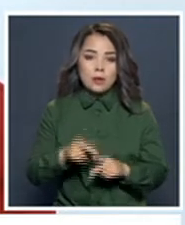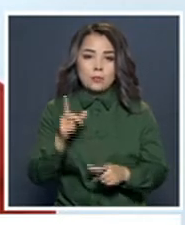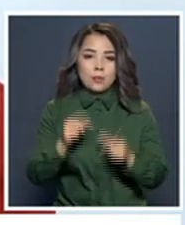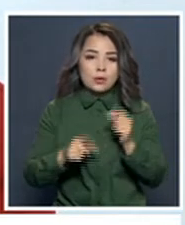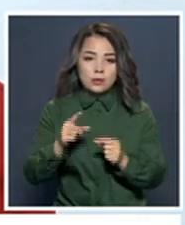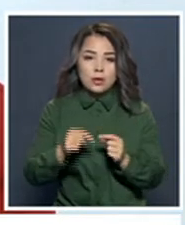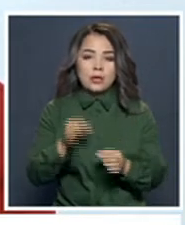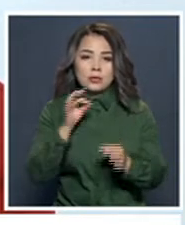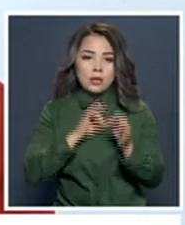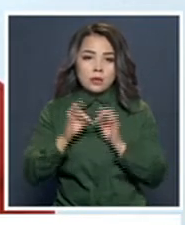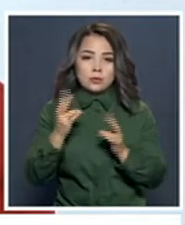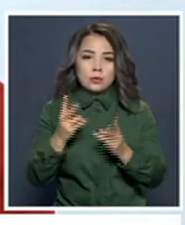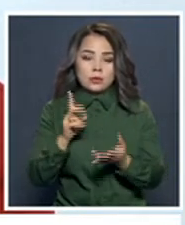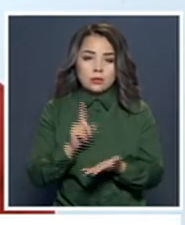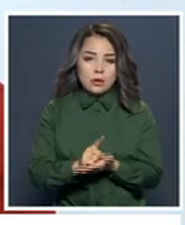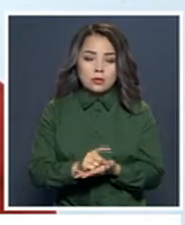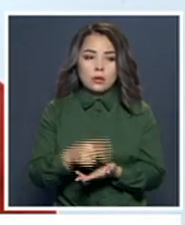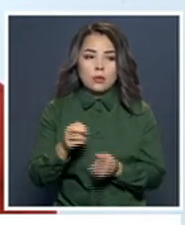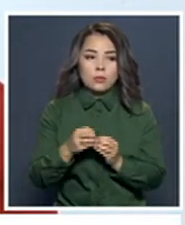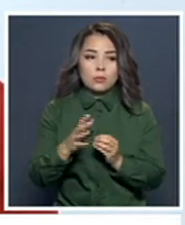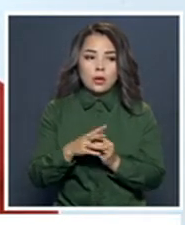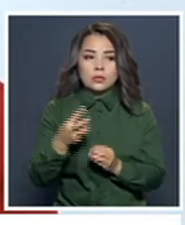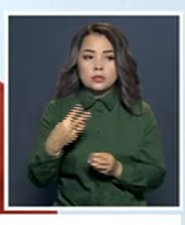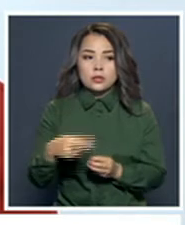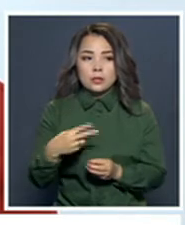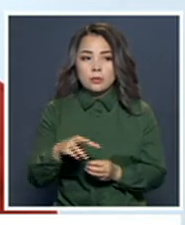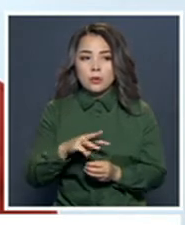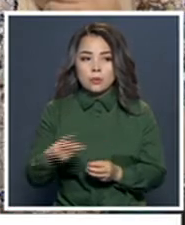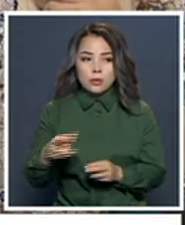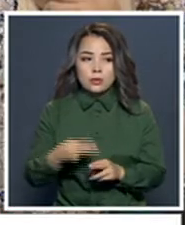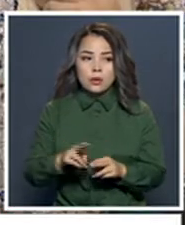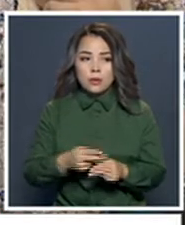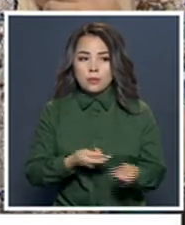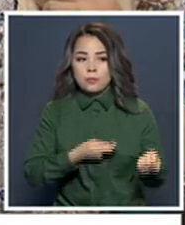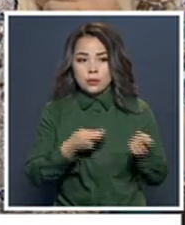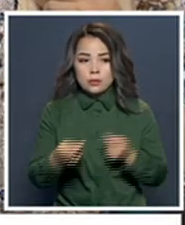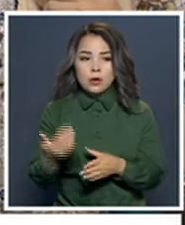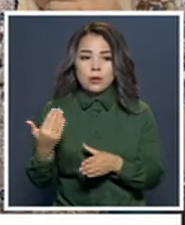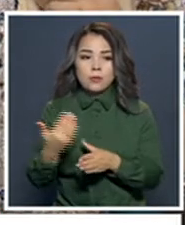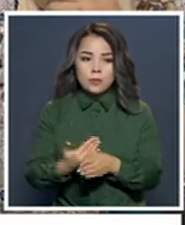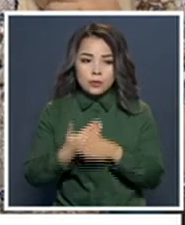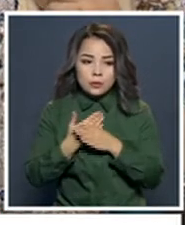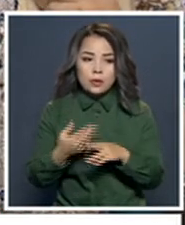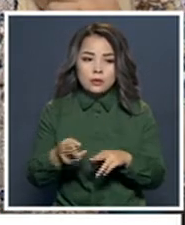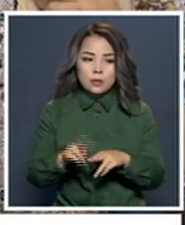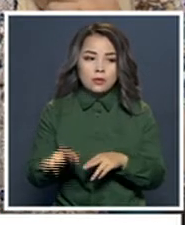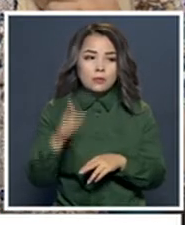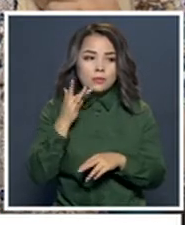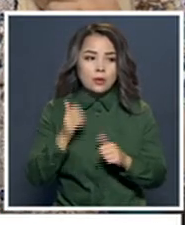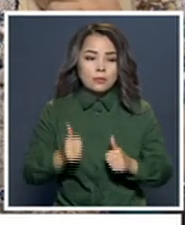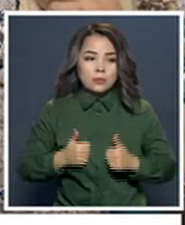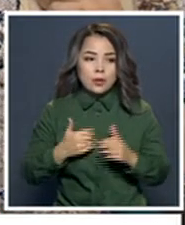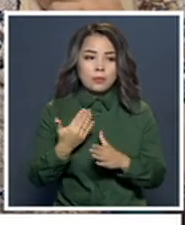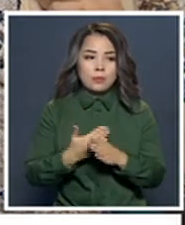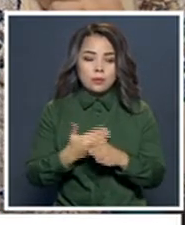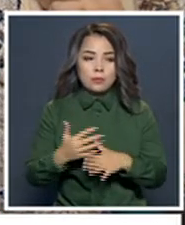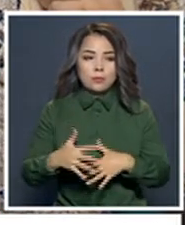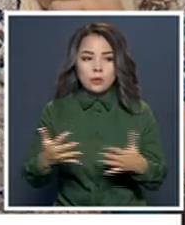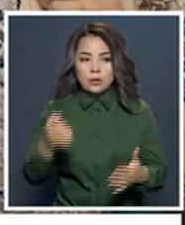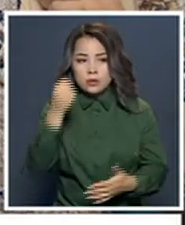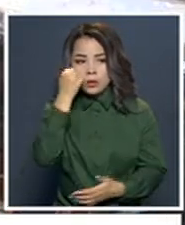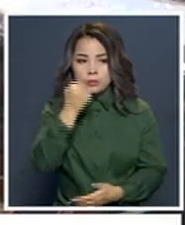бір 15-20 минуттың ішінде сол заттарды алып кеп берді. Қолдан келген барлық көмекті жасауға тырысып жатыр. Мен өте